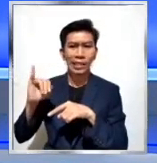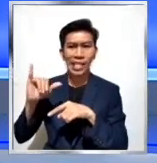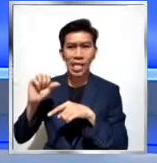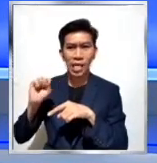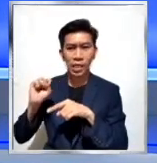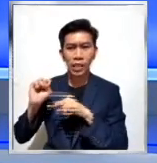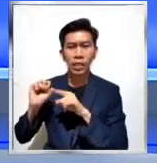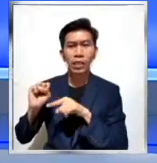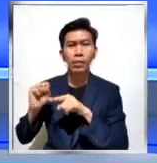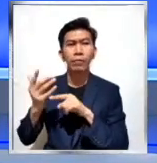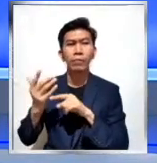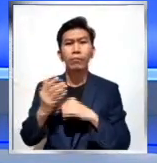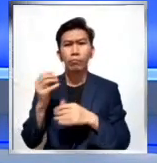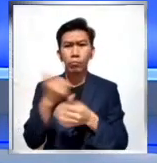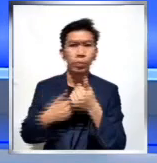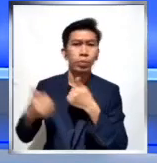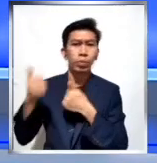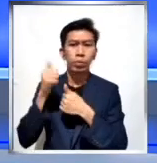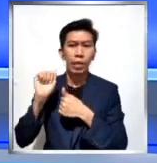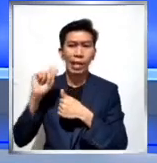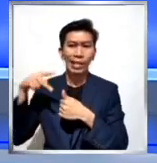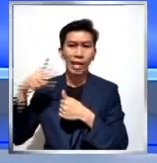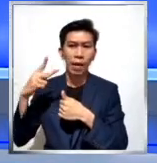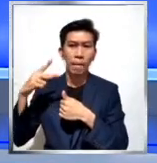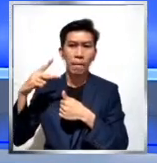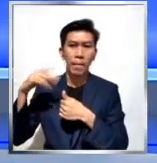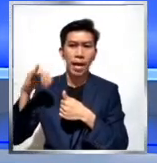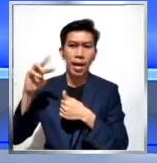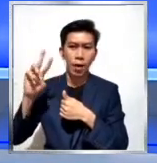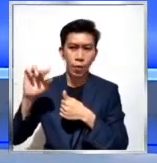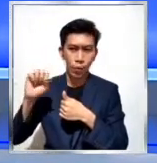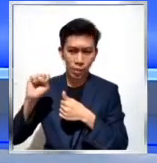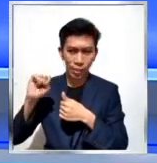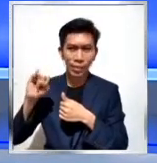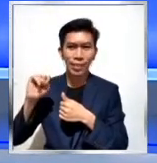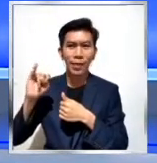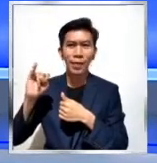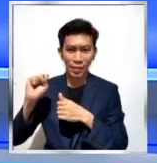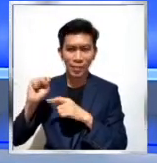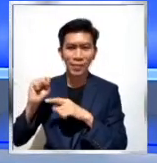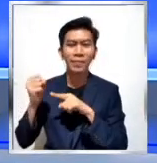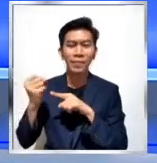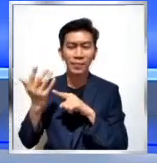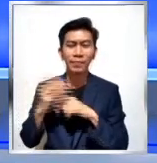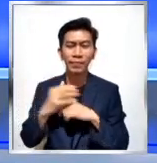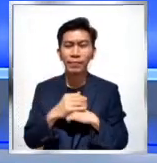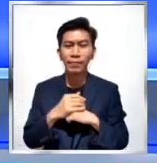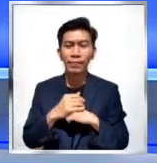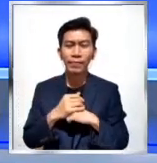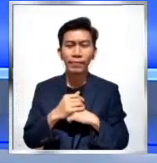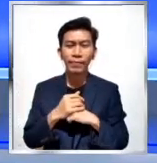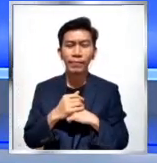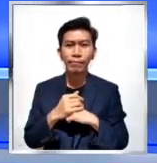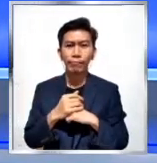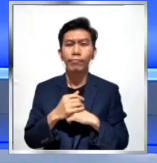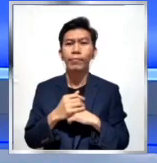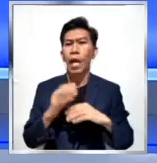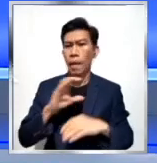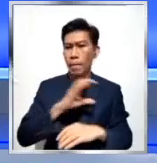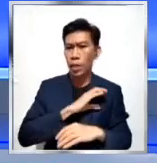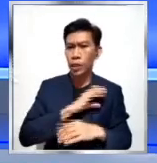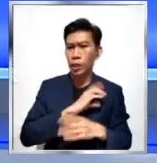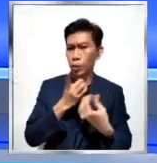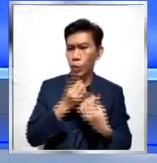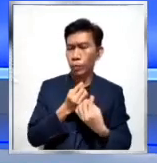at chairman ng grupong anak pawis na si Randall Carandi Echanis at ng pulisya. Binawi kasi ng mga pulis ang bangkay ni Echanis